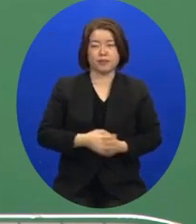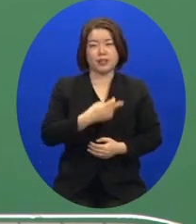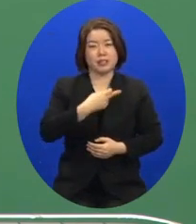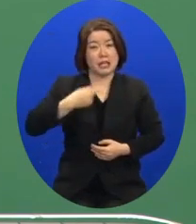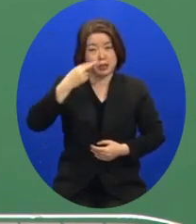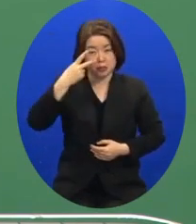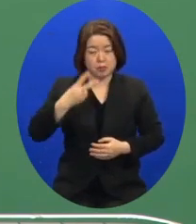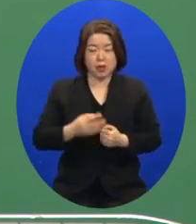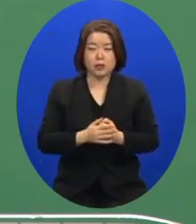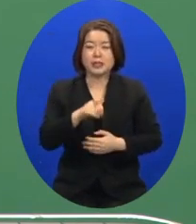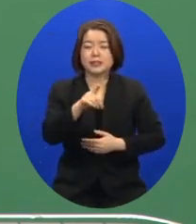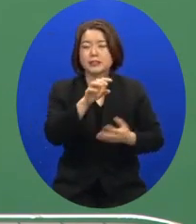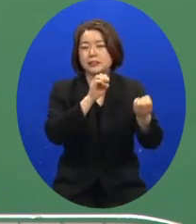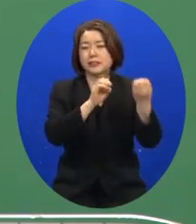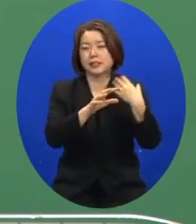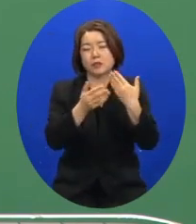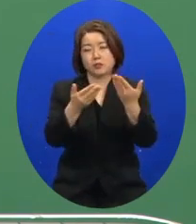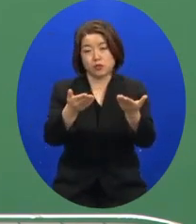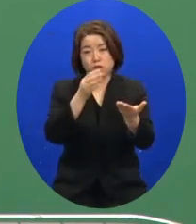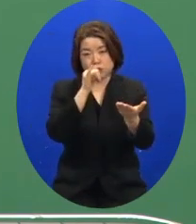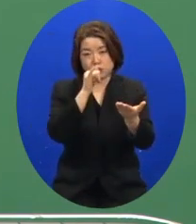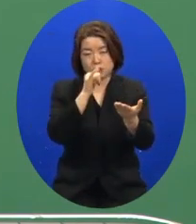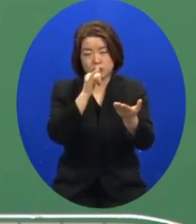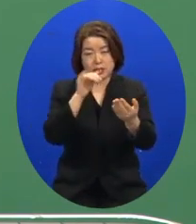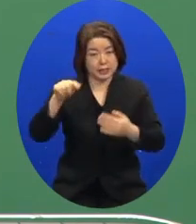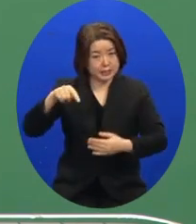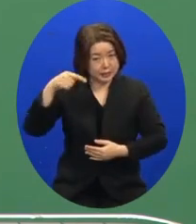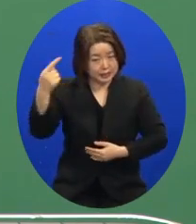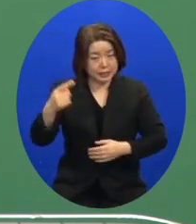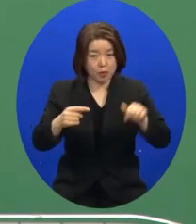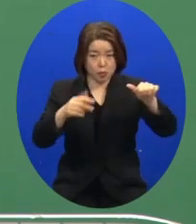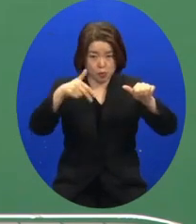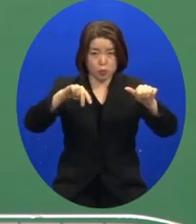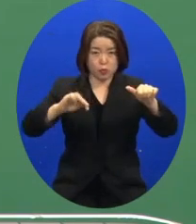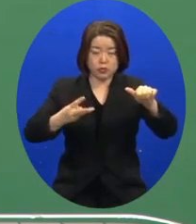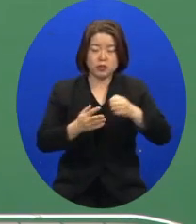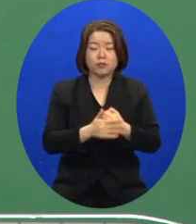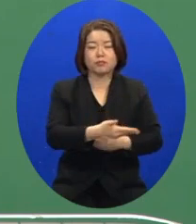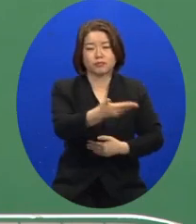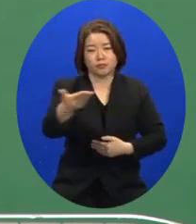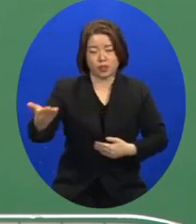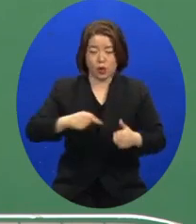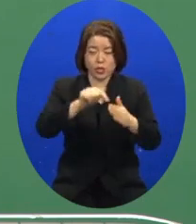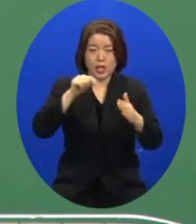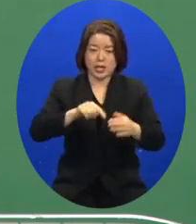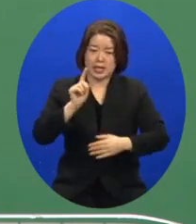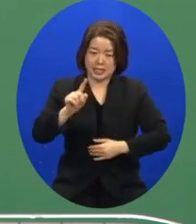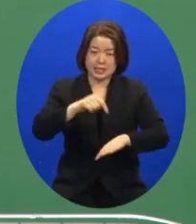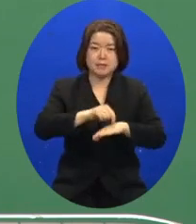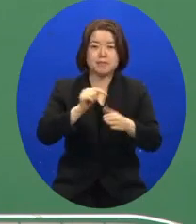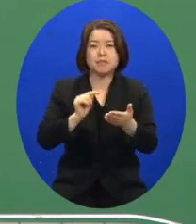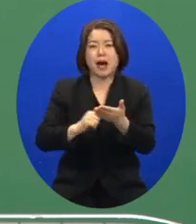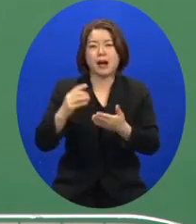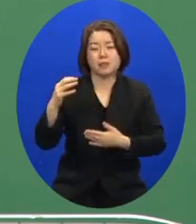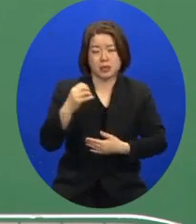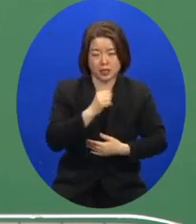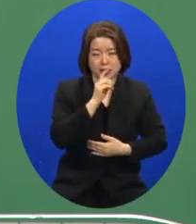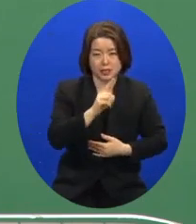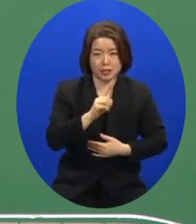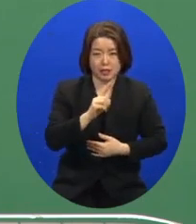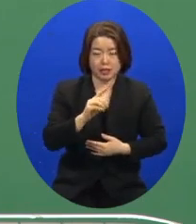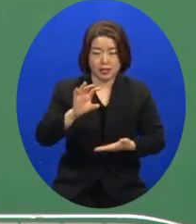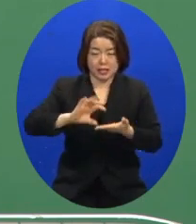바울이 그 답을 주고 있습니다. 바로 그 다음 5절에 너희 안에 이 마음을 품으라. 곧